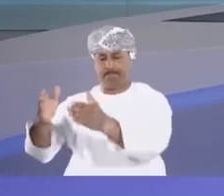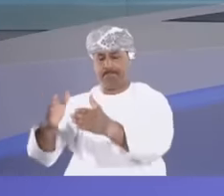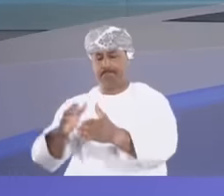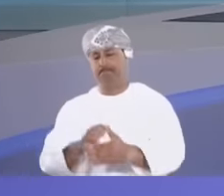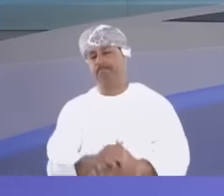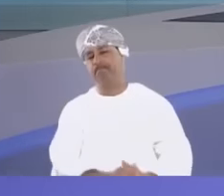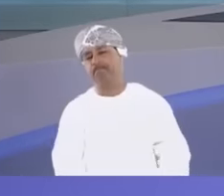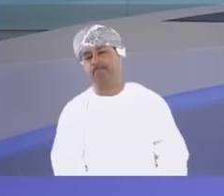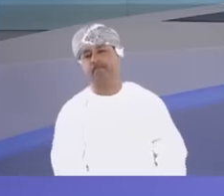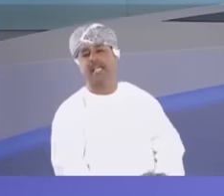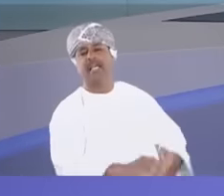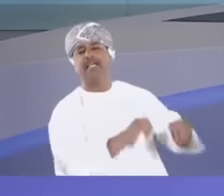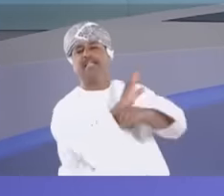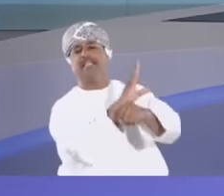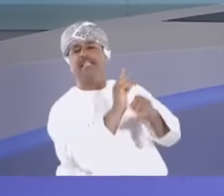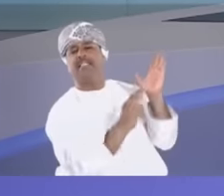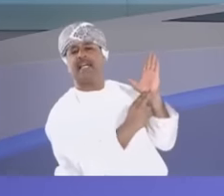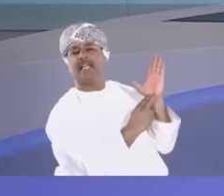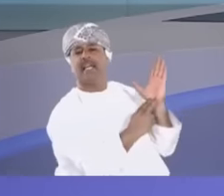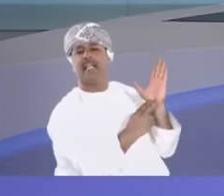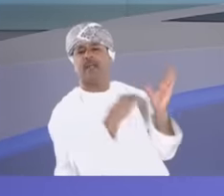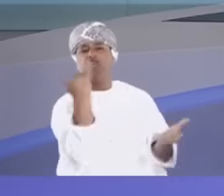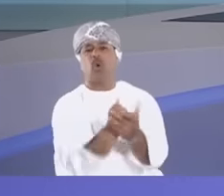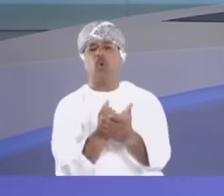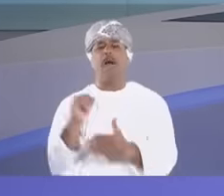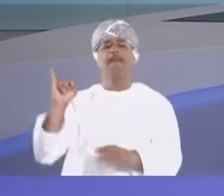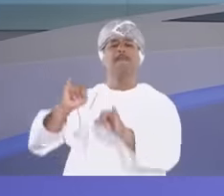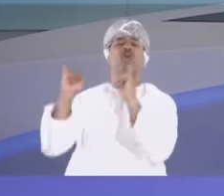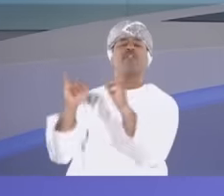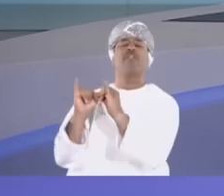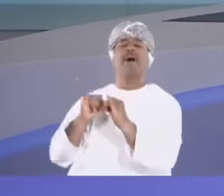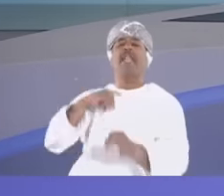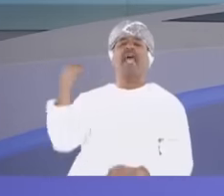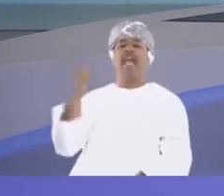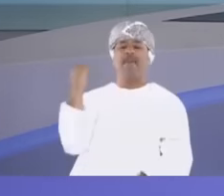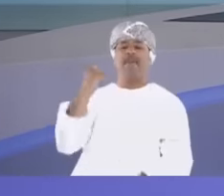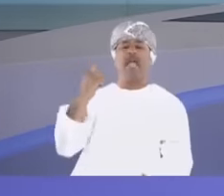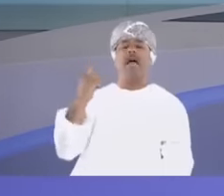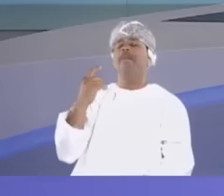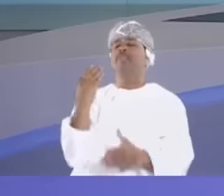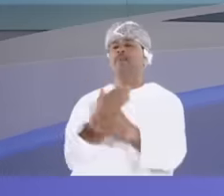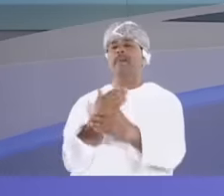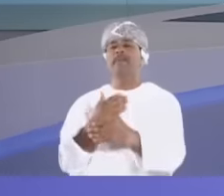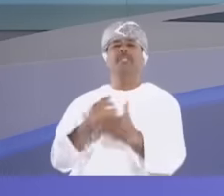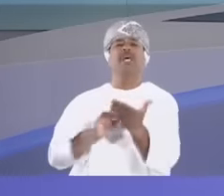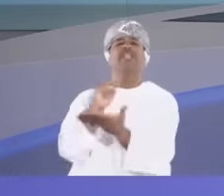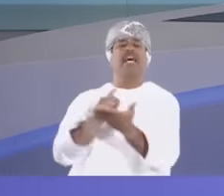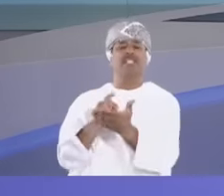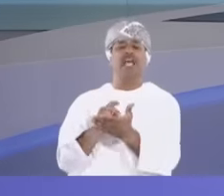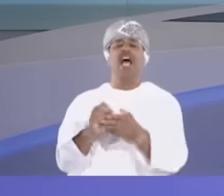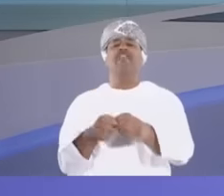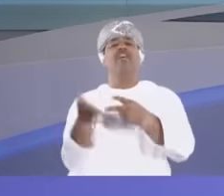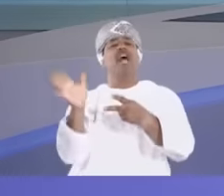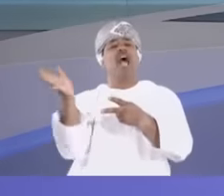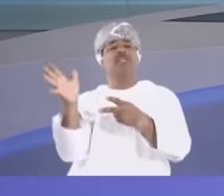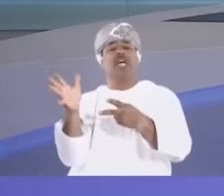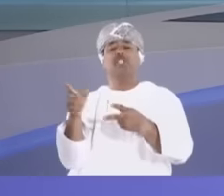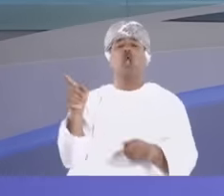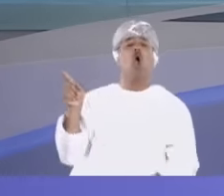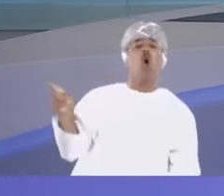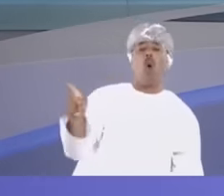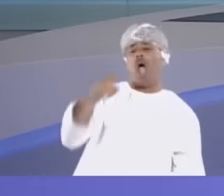أظهر تقرير أصدرته المنظمة العالمية للأرصاد الجوية أن عام 2015 كان الأكثر